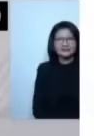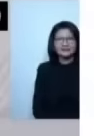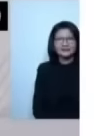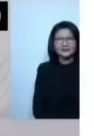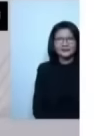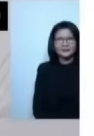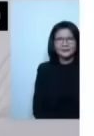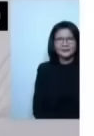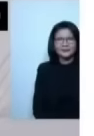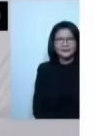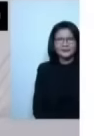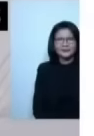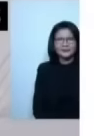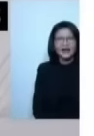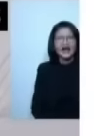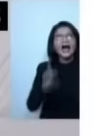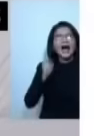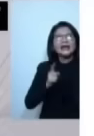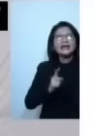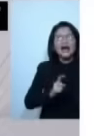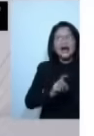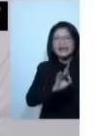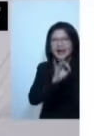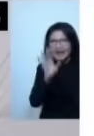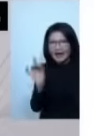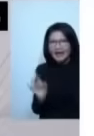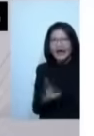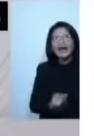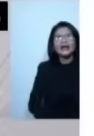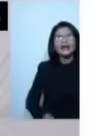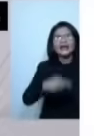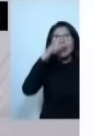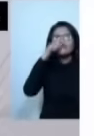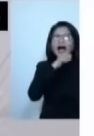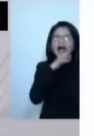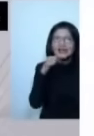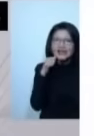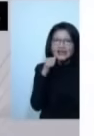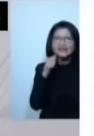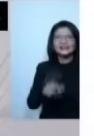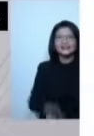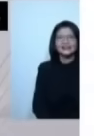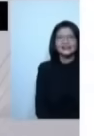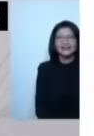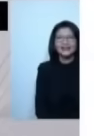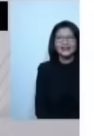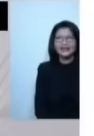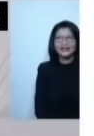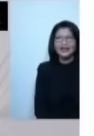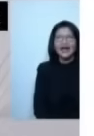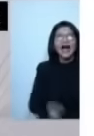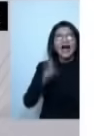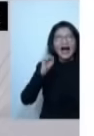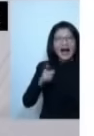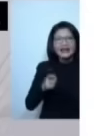sorak-sorai para pendukung yang berasal dari pengurus TKD Jatim ada juga partpol eh pengusung dari Koalisi India maju dan